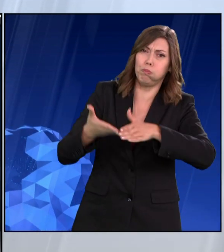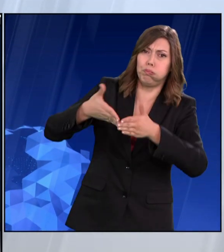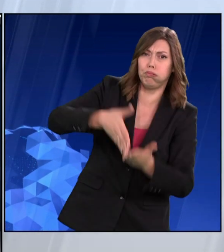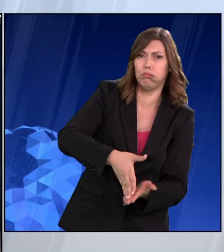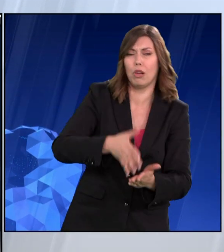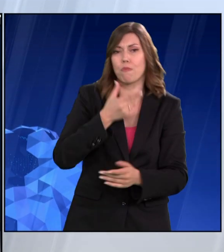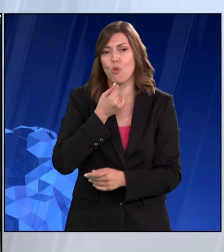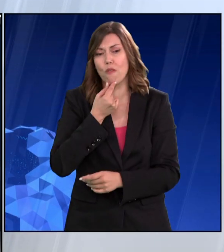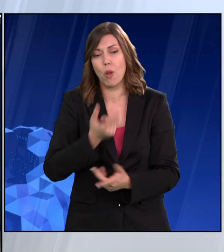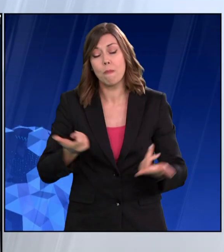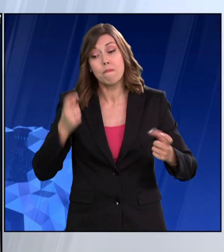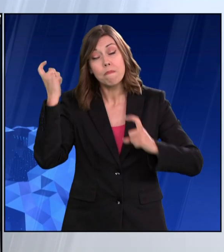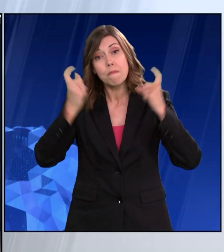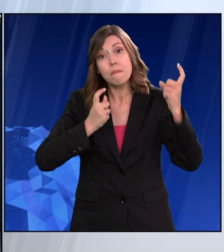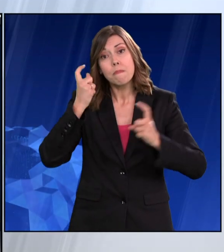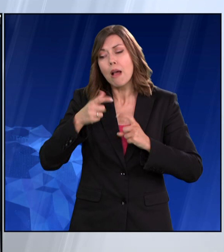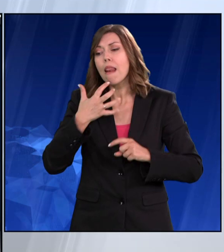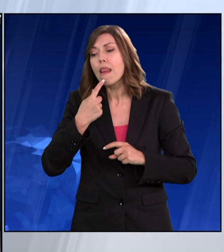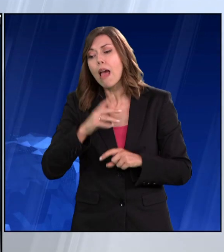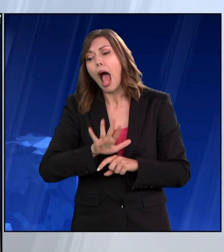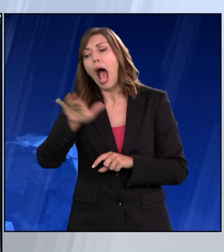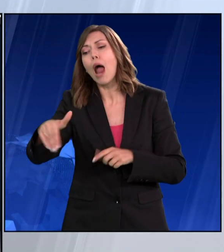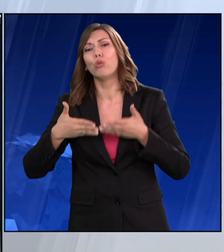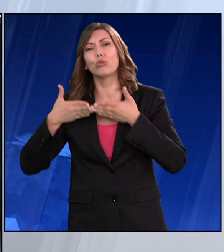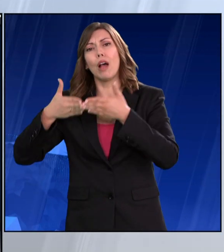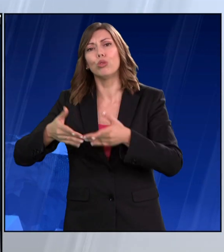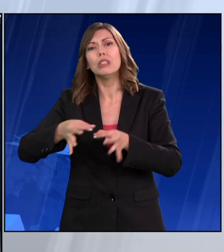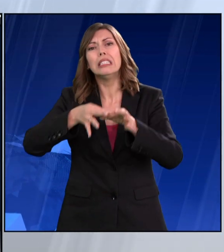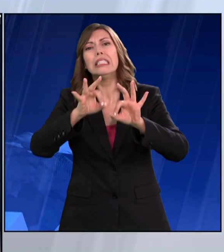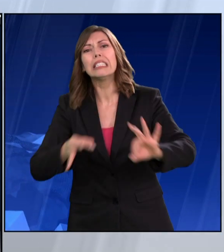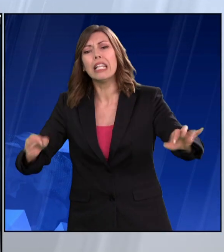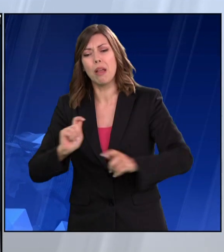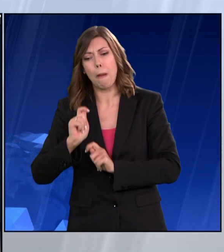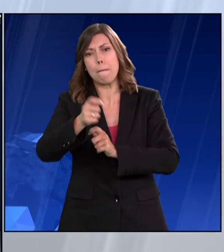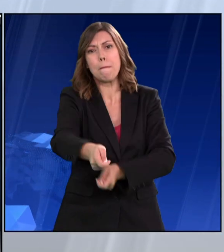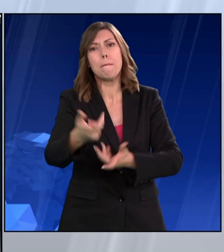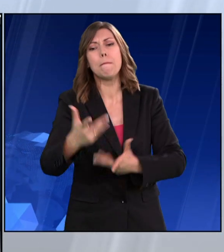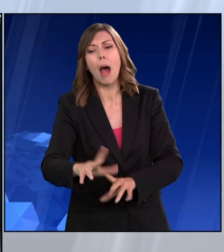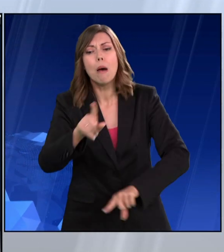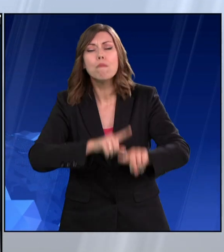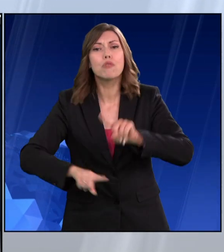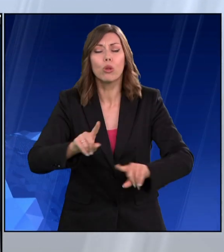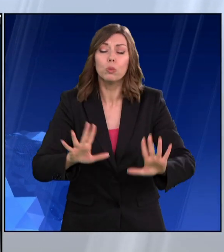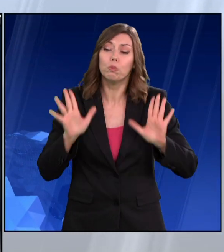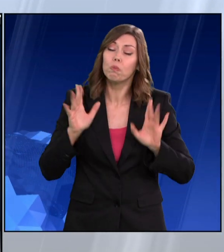σκάφος πέταξε σχοινί προς το αλλιευτικό. Την ίδια ώρα, οι ειδικοί αφήνουν ανοιχτά και άλλα ενδεχόμενα για τα αίτια της βύθισης.